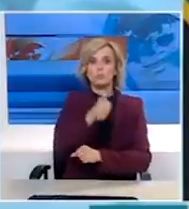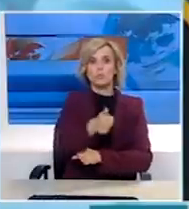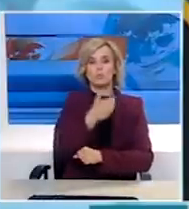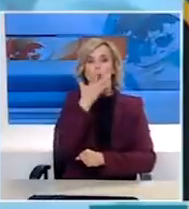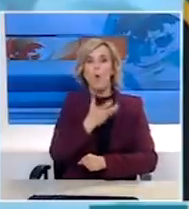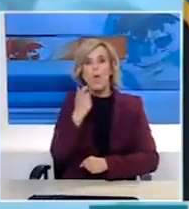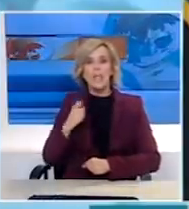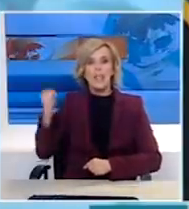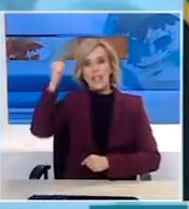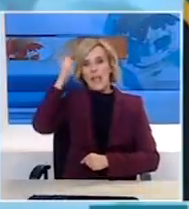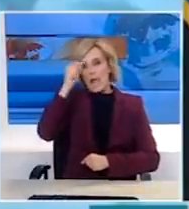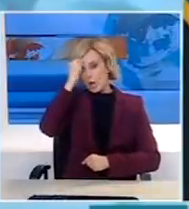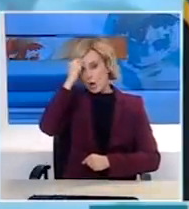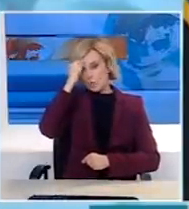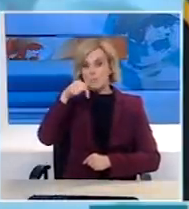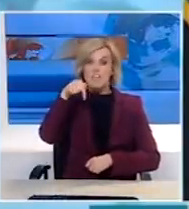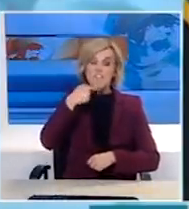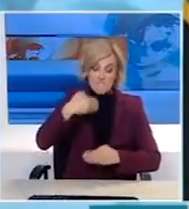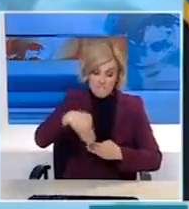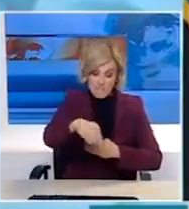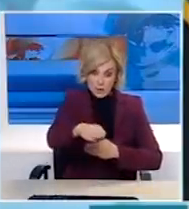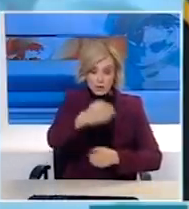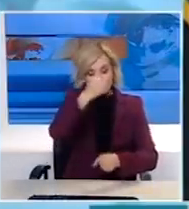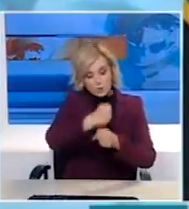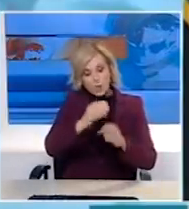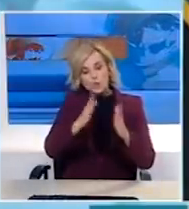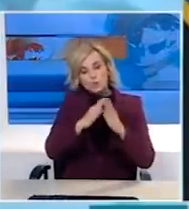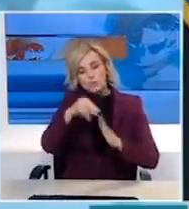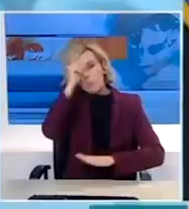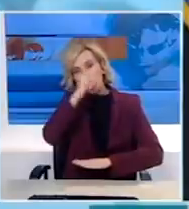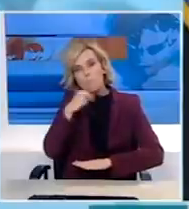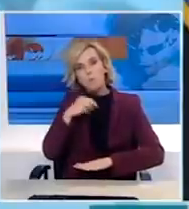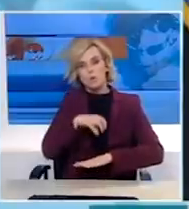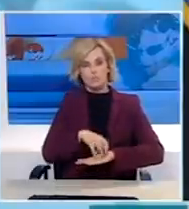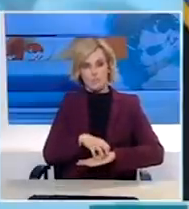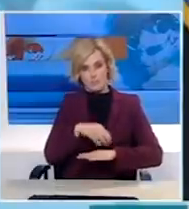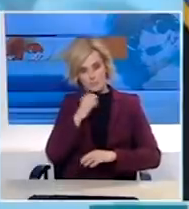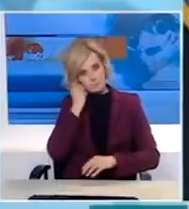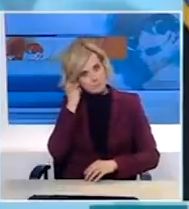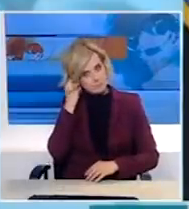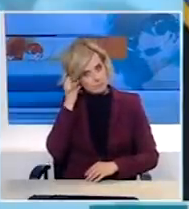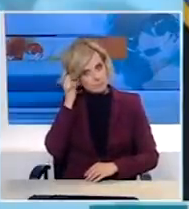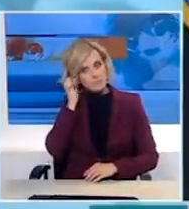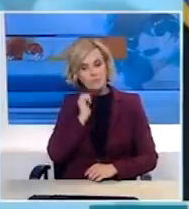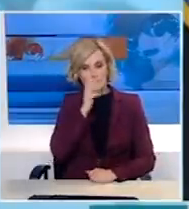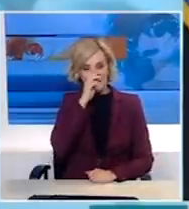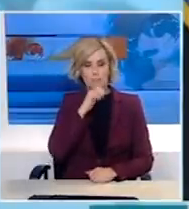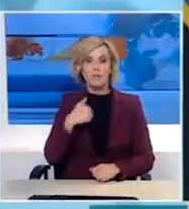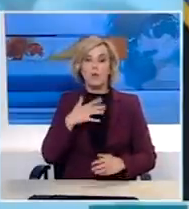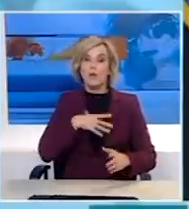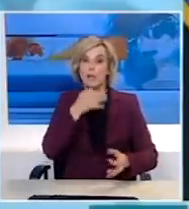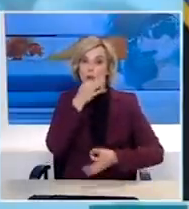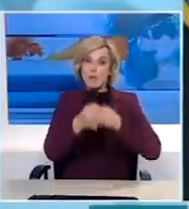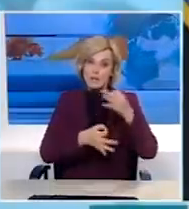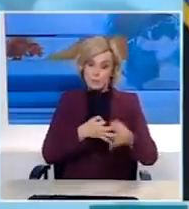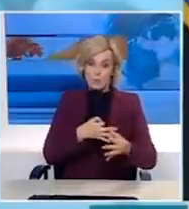ας προσευχηθούμε όλοι από τα σπίτια μας. Όσον αφορά στο επιχειρησιακό σκέλος ενημέρωσης, θα ήθελα να ξεκινήσω με ένα σύντομο απολογισμό. Από